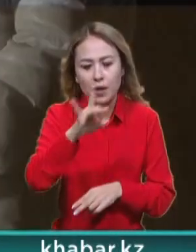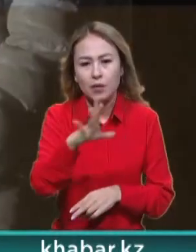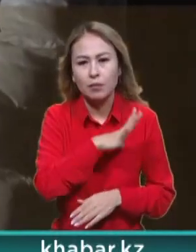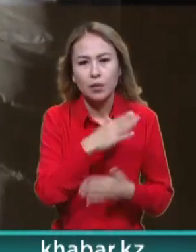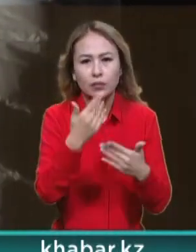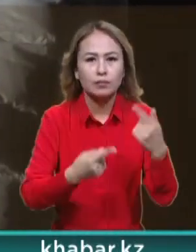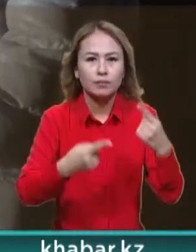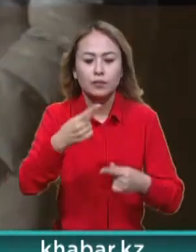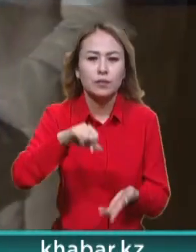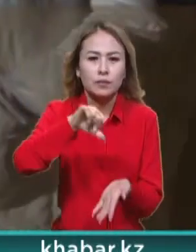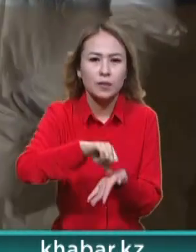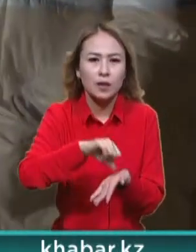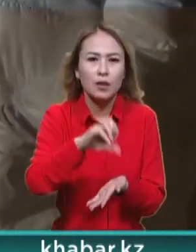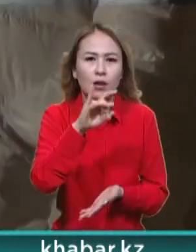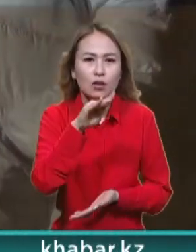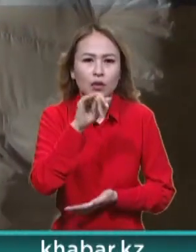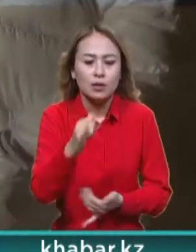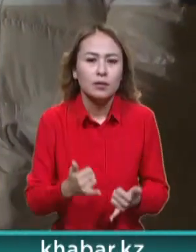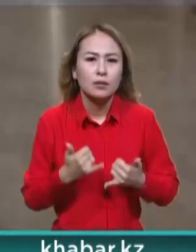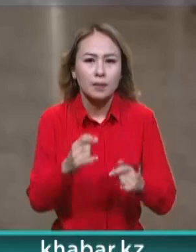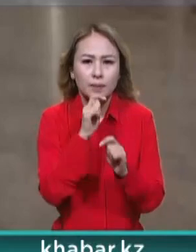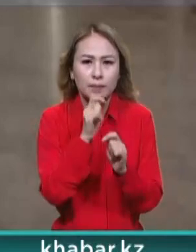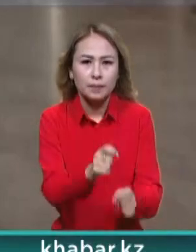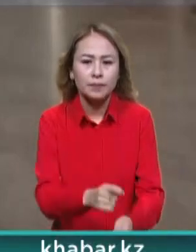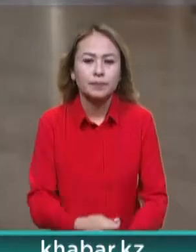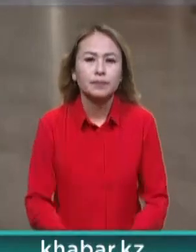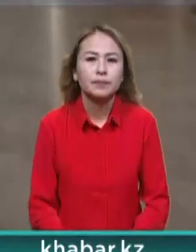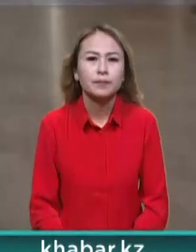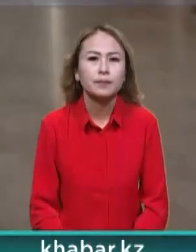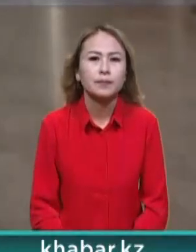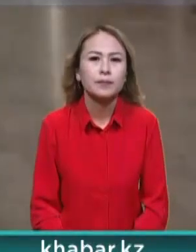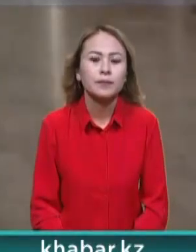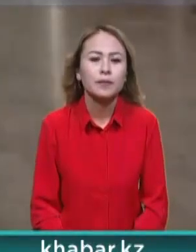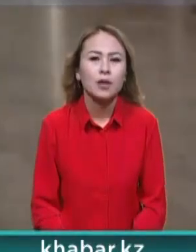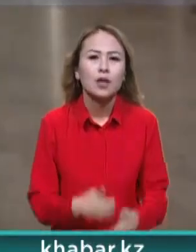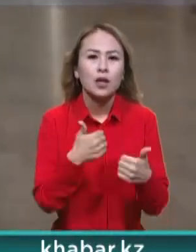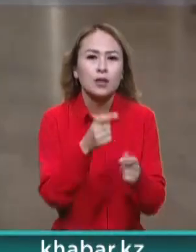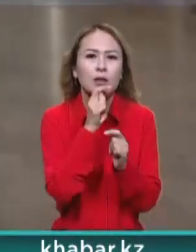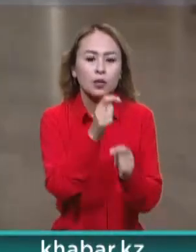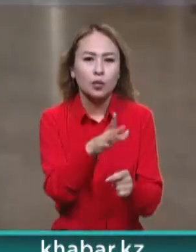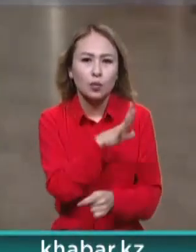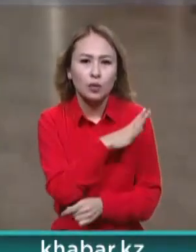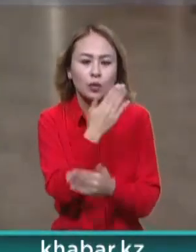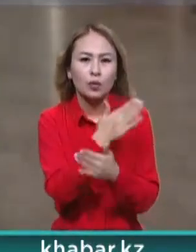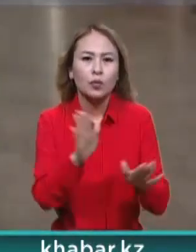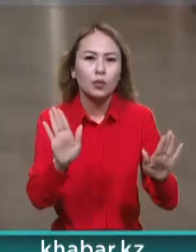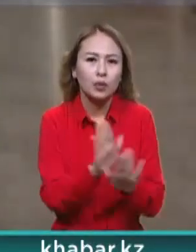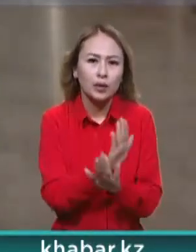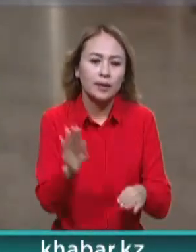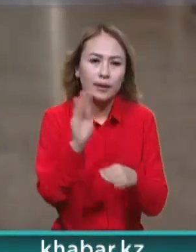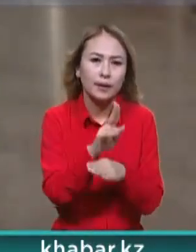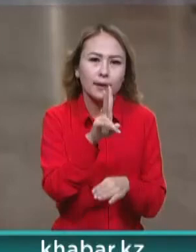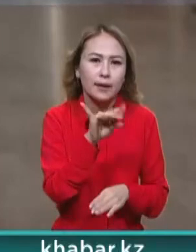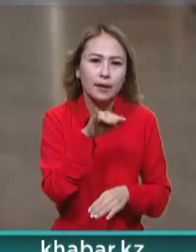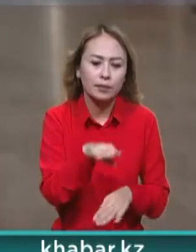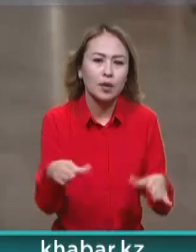өнер додаларында топ жарып жүрген Ержанға жасаған сыйы. Жақсы тарту болды деп ойлаймын. Өйткені ол өлен және клипті